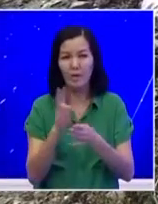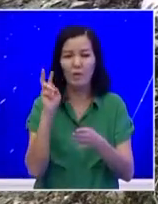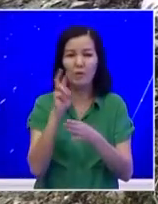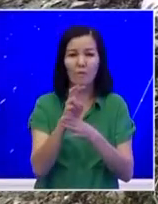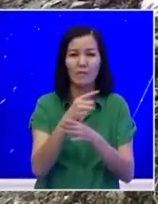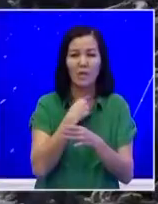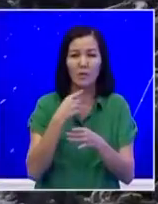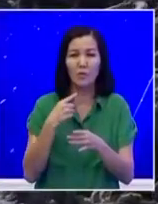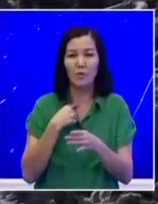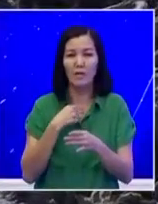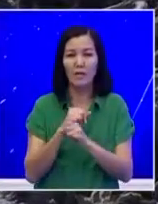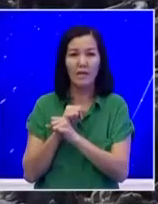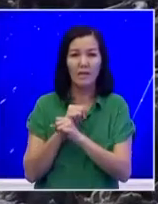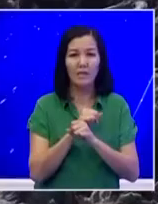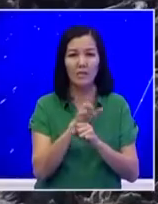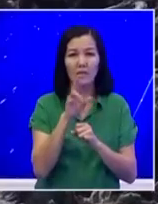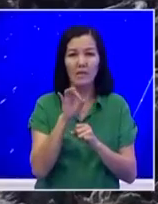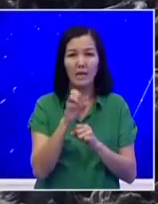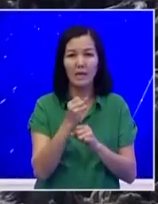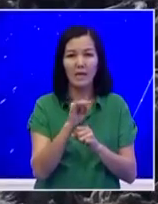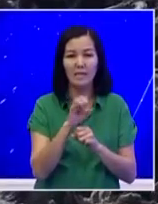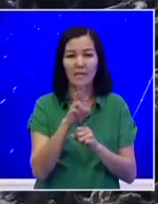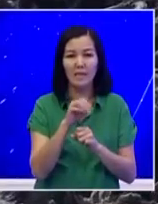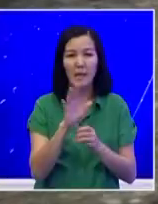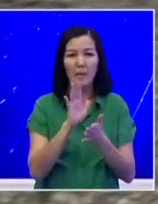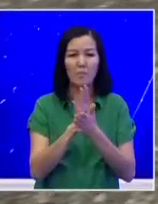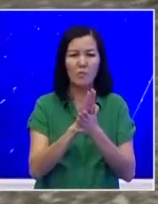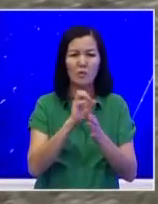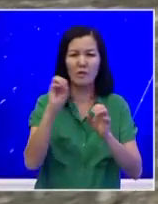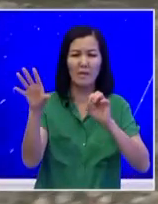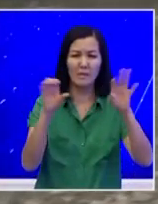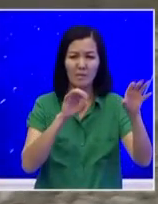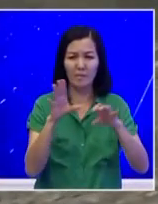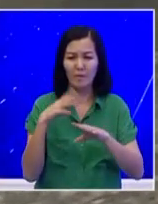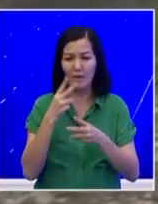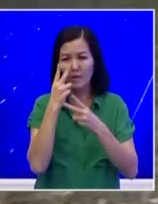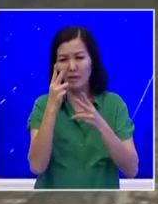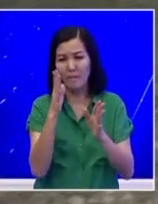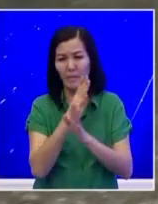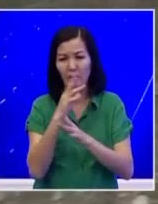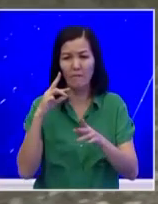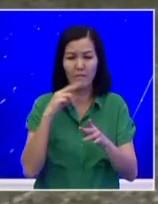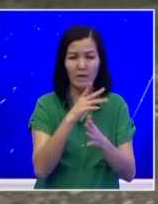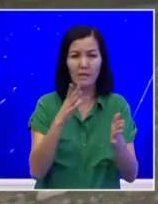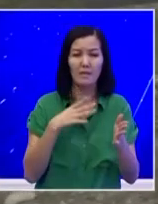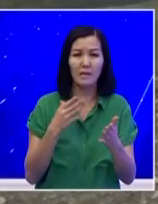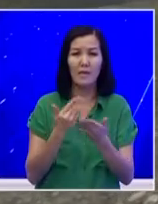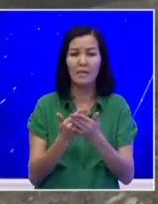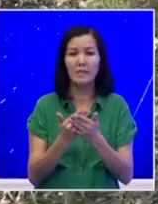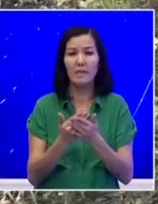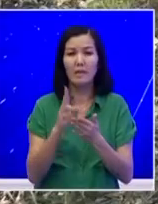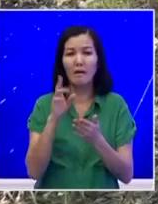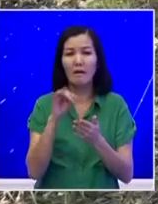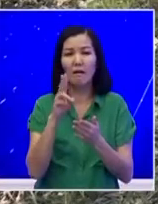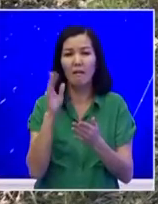окрестности талдыкурганского дачного массива «Красный камень». Мусор разбросан повсюду, нанося вред окружающей среде и главной водной артерии Талдыкургана – реке